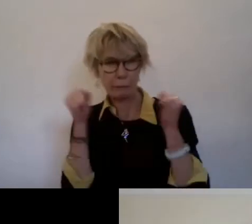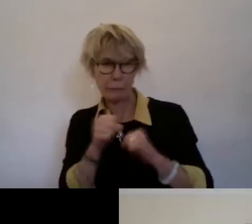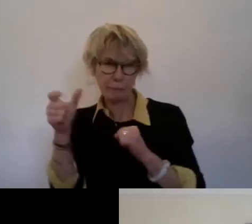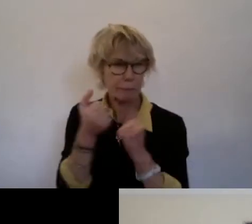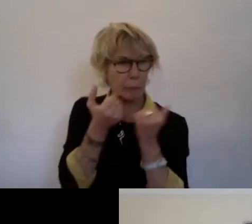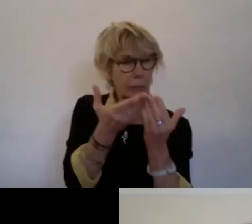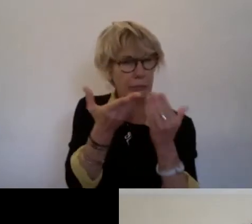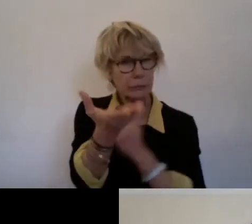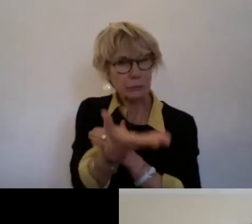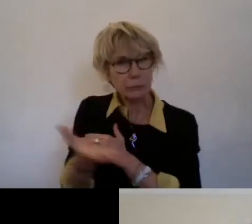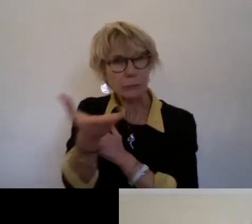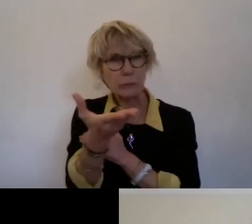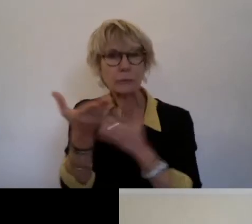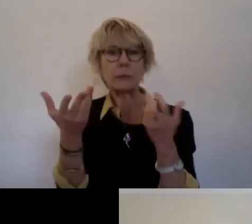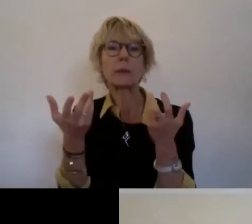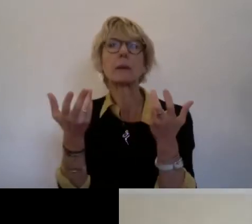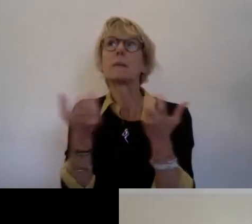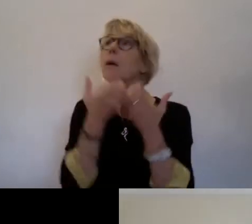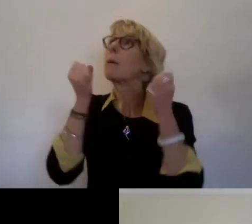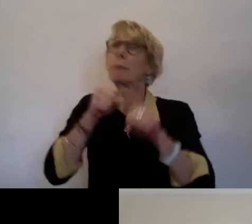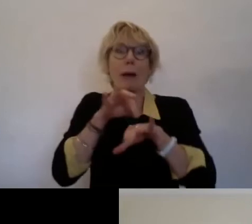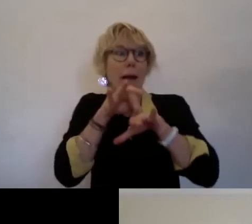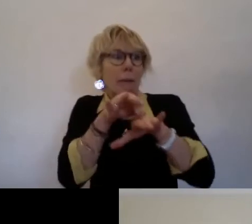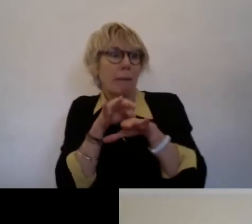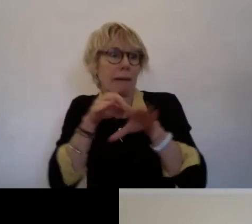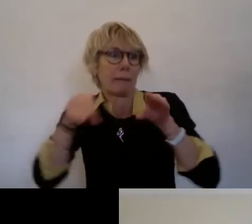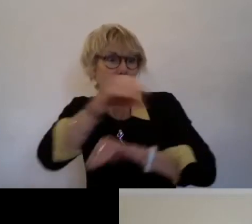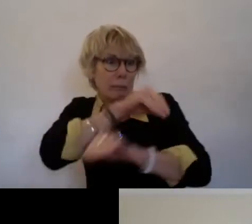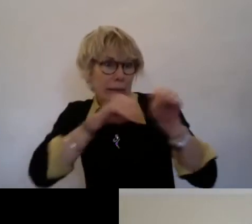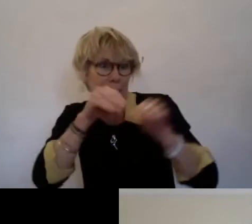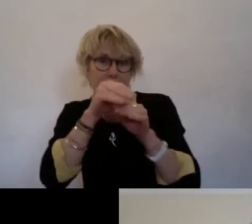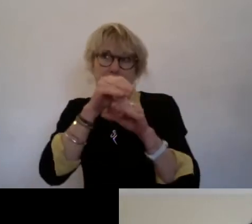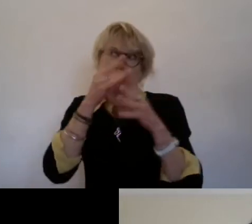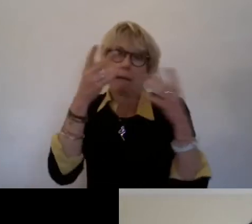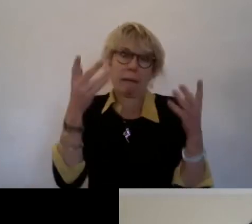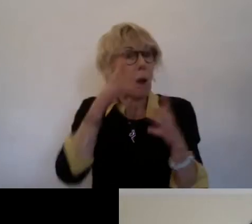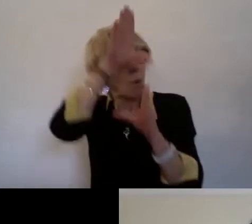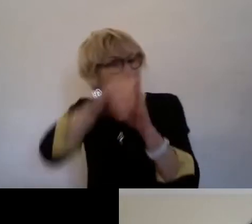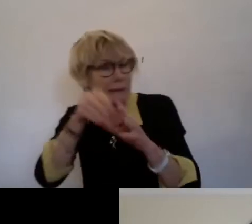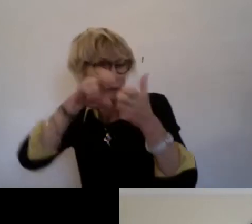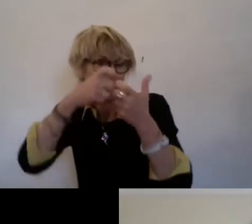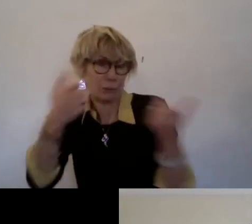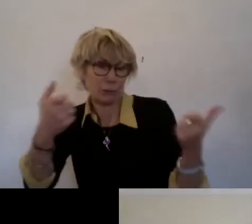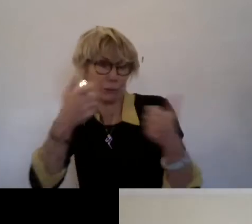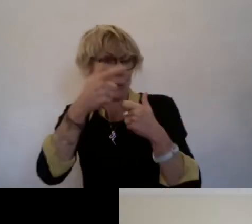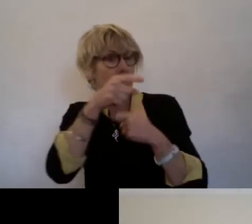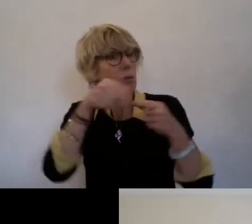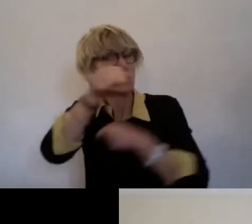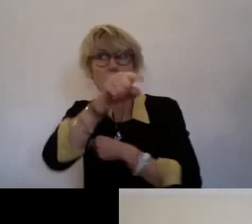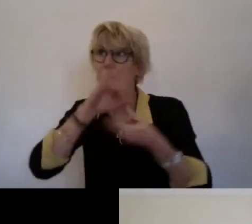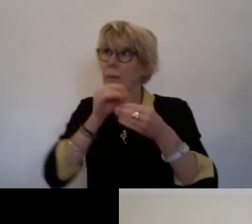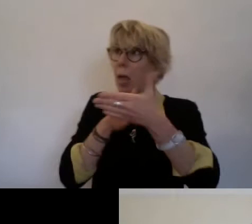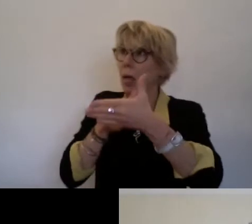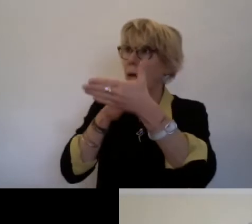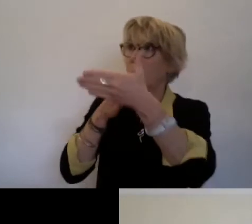notre manière, accompagner ces publics et ces non-publics et ces structures dans ces difficultés. Cette